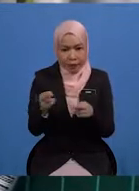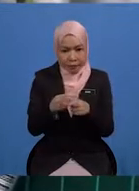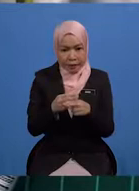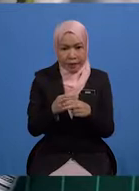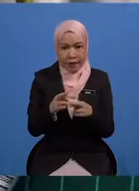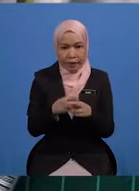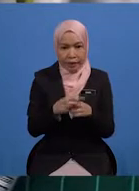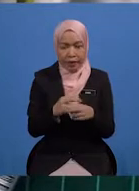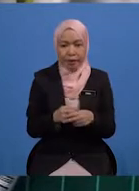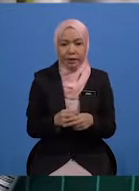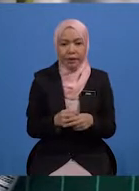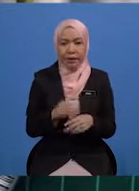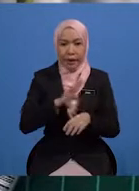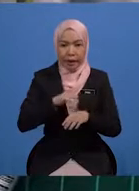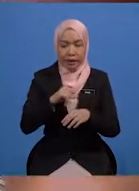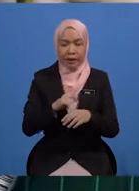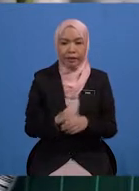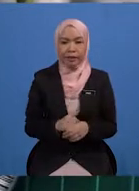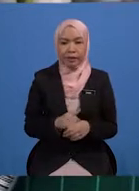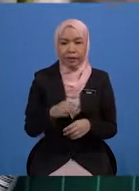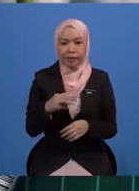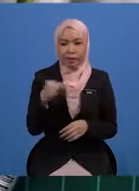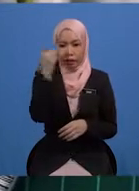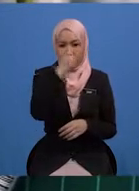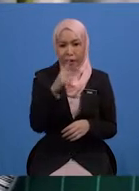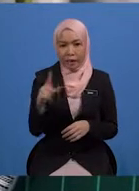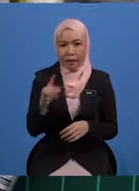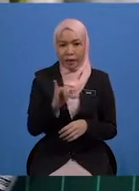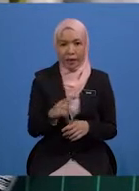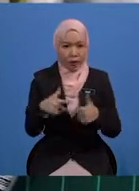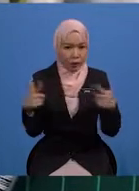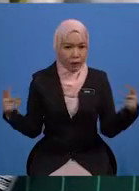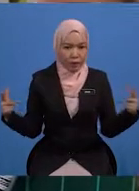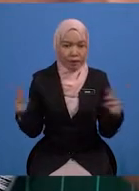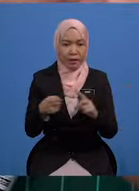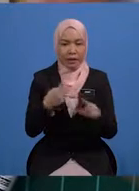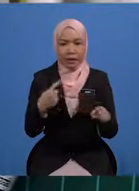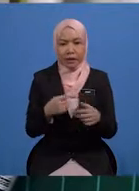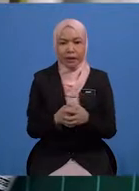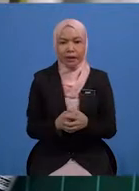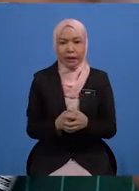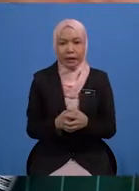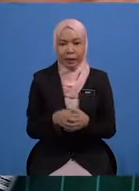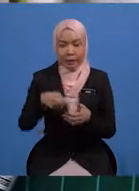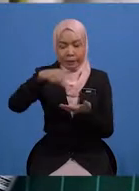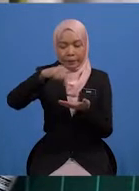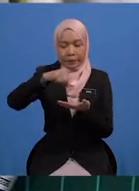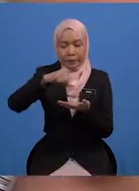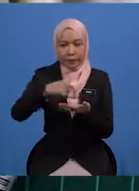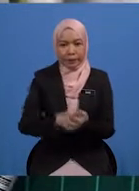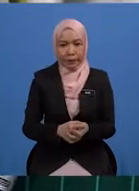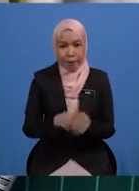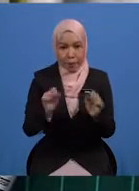pada permukaan yang luas. Cara sapuan warna yang terus dari tiub juga boleh diaplikasi